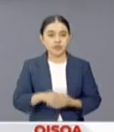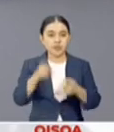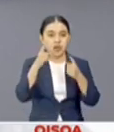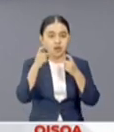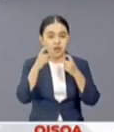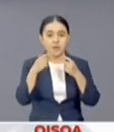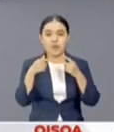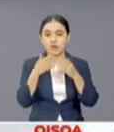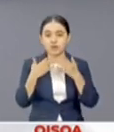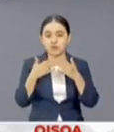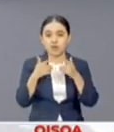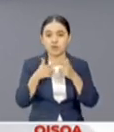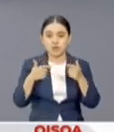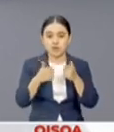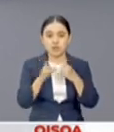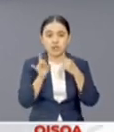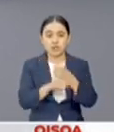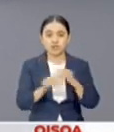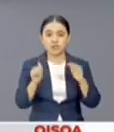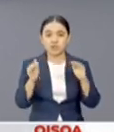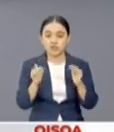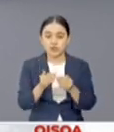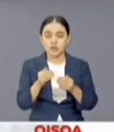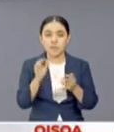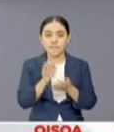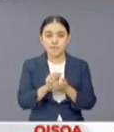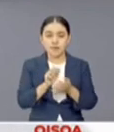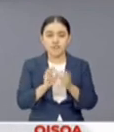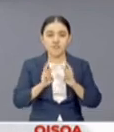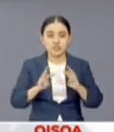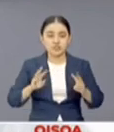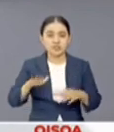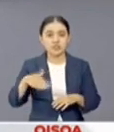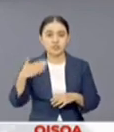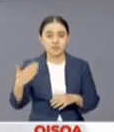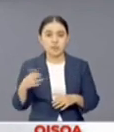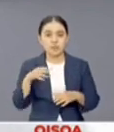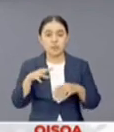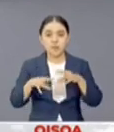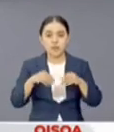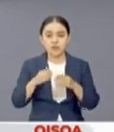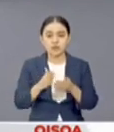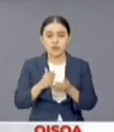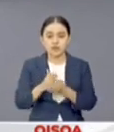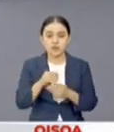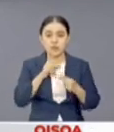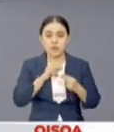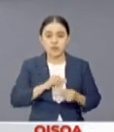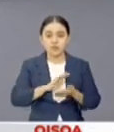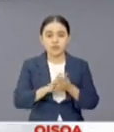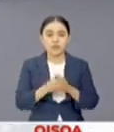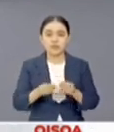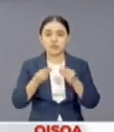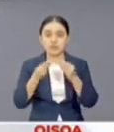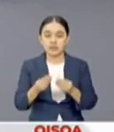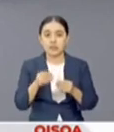Axborot va ommaviy kommunikatsiyalar agentligida kambag'allikni qisqartirish va bandlik vazirligi tomonidan paxta mavsumida munosib mehnat sharoitlarini